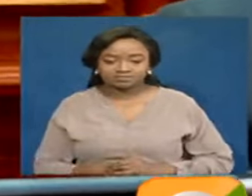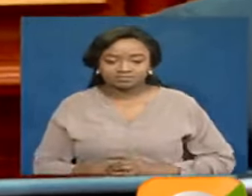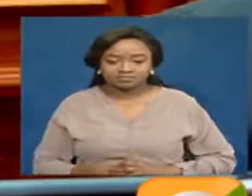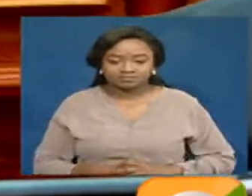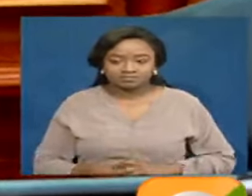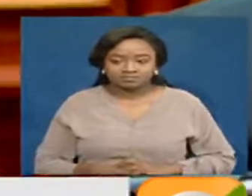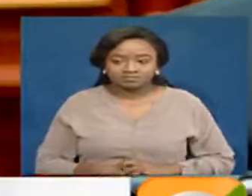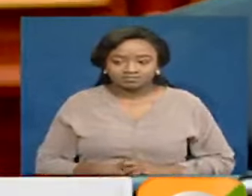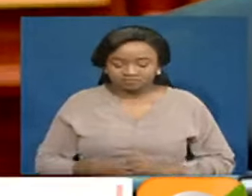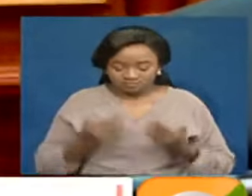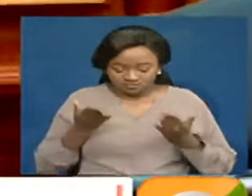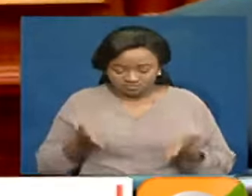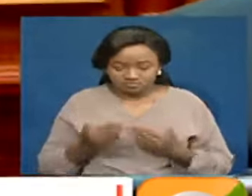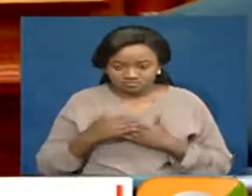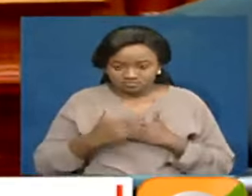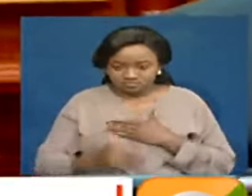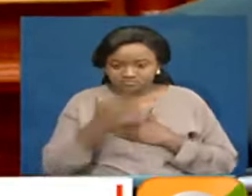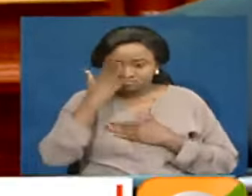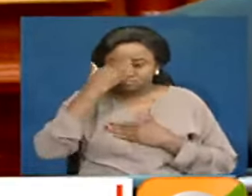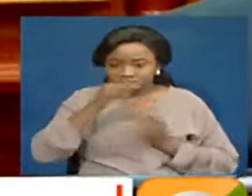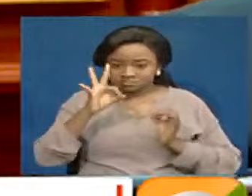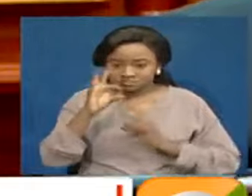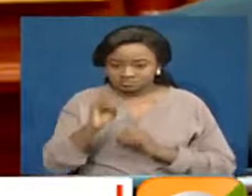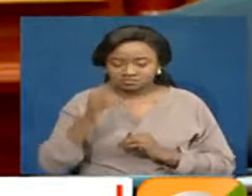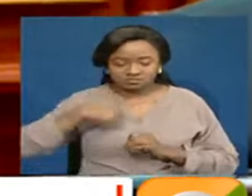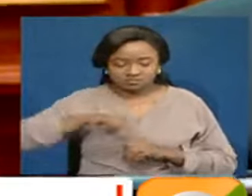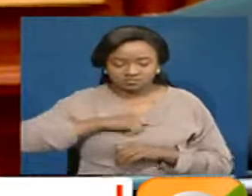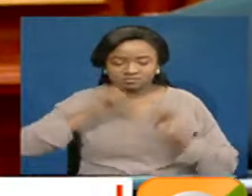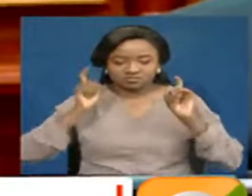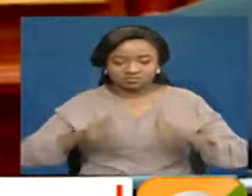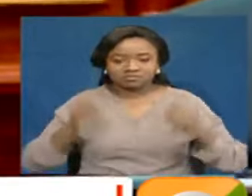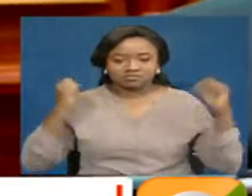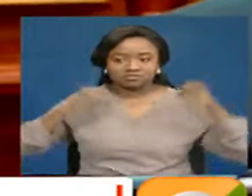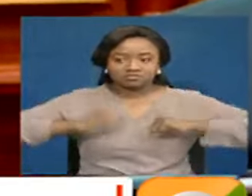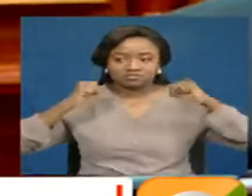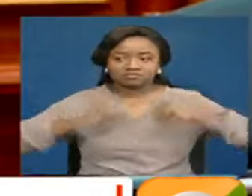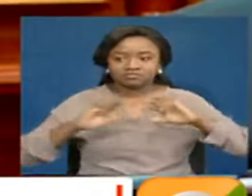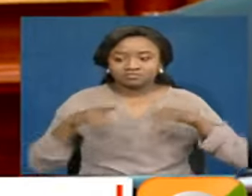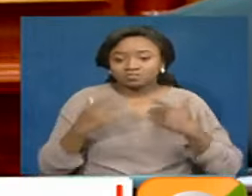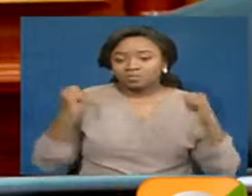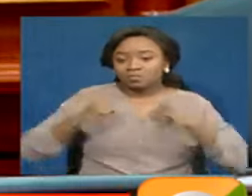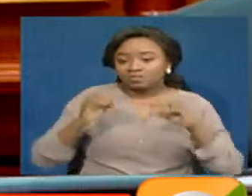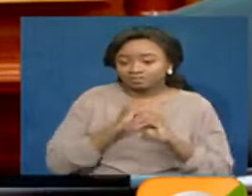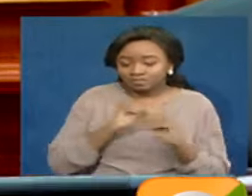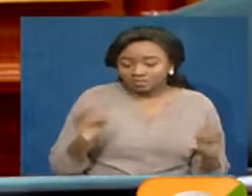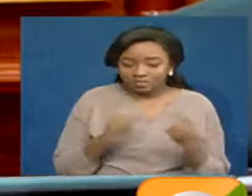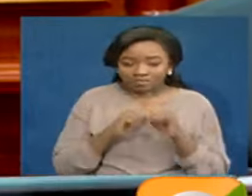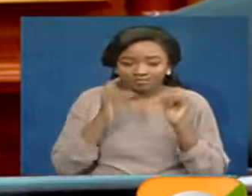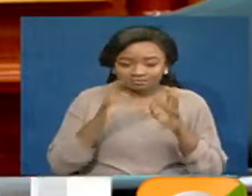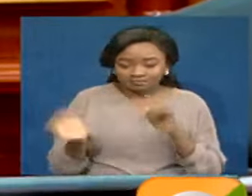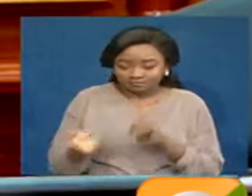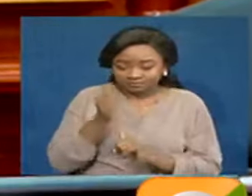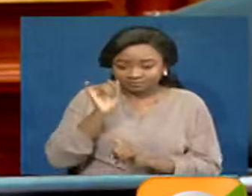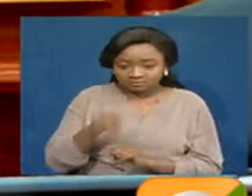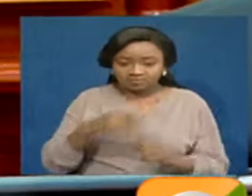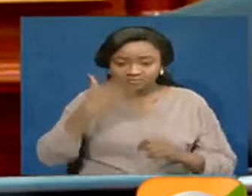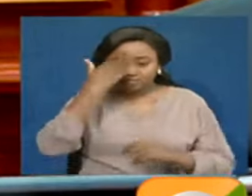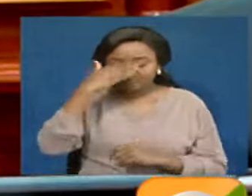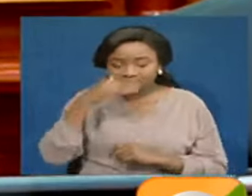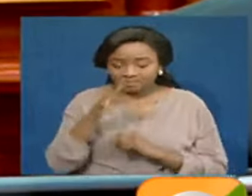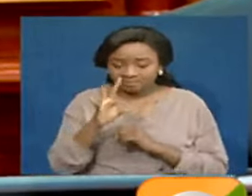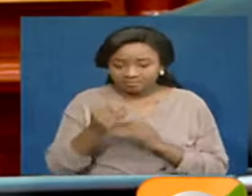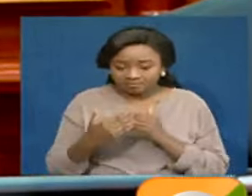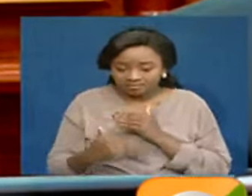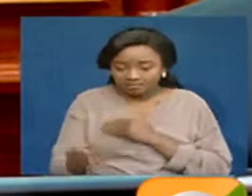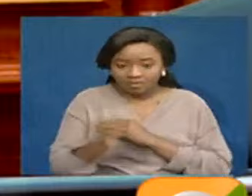Legally we have 30 days within which we need to agree or disagree, but if it does not happen within the 30 days, then this